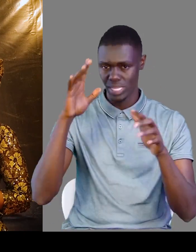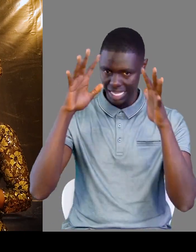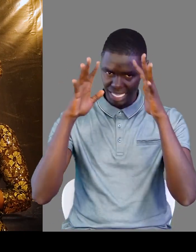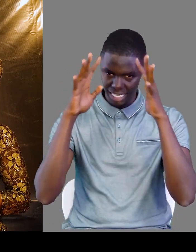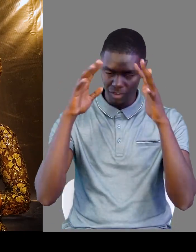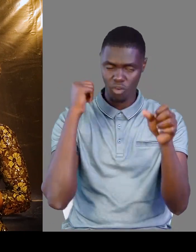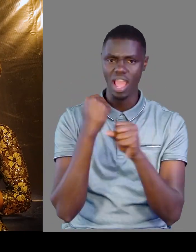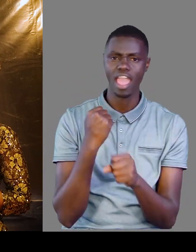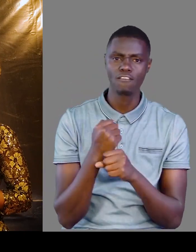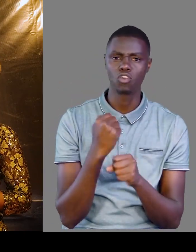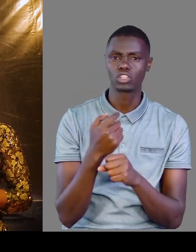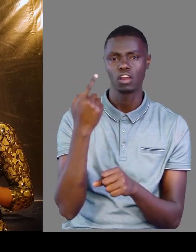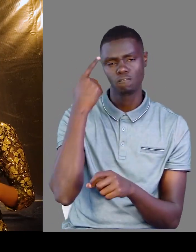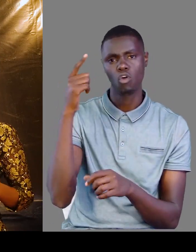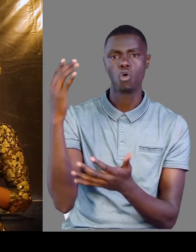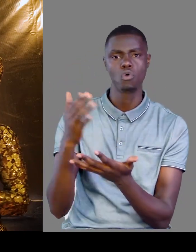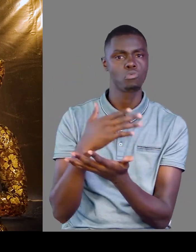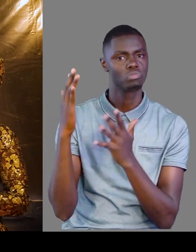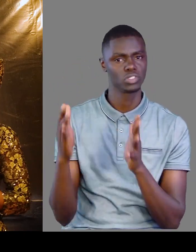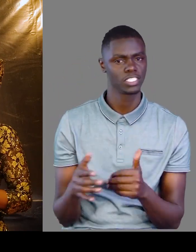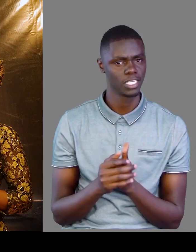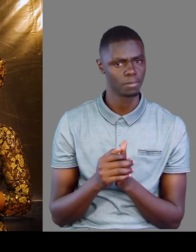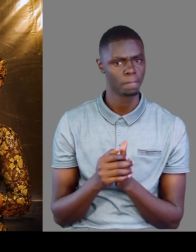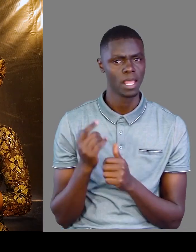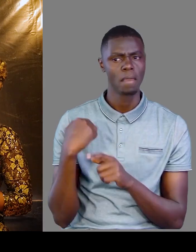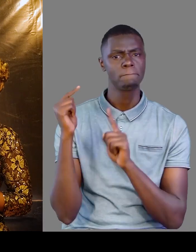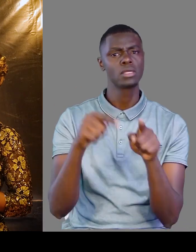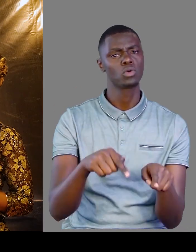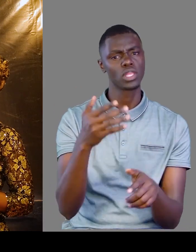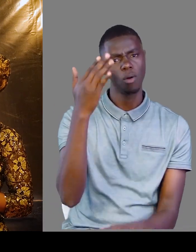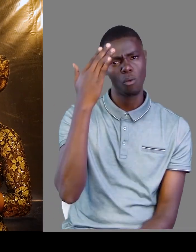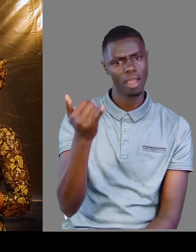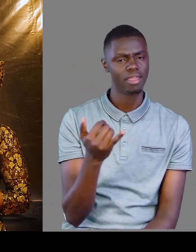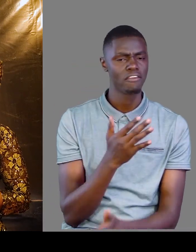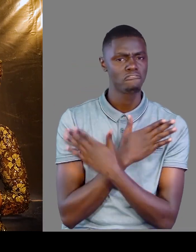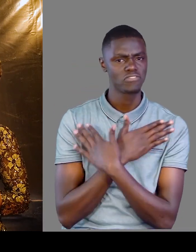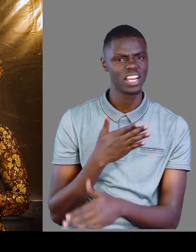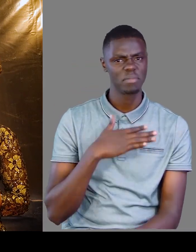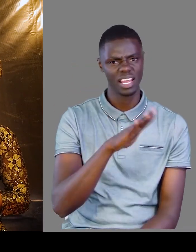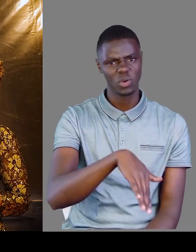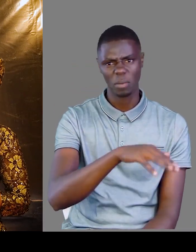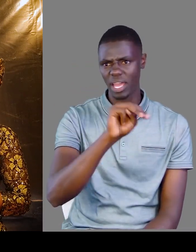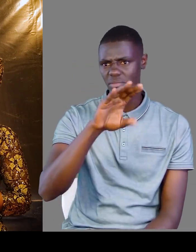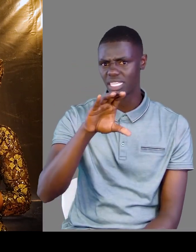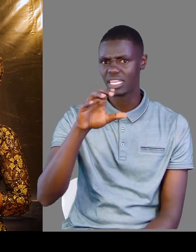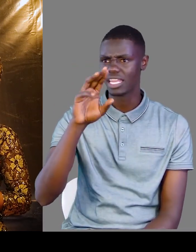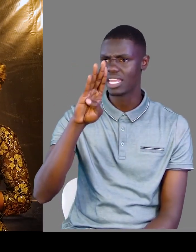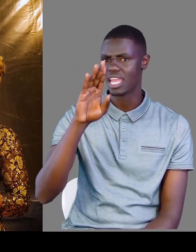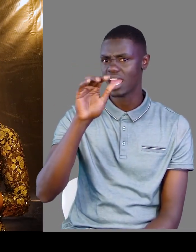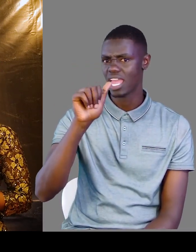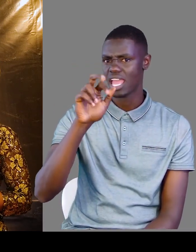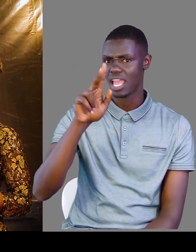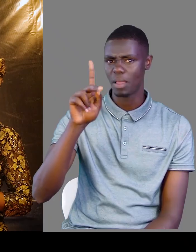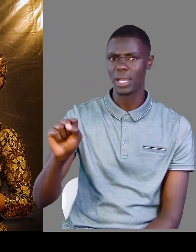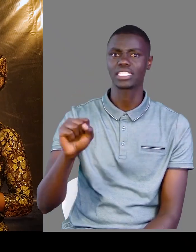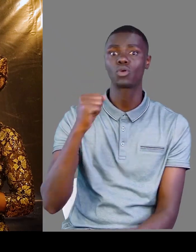efforts za wasanii. Sawa, lakini nimekuja hapa kwa sababu rafiki yangu alikuwa hapa, MC Paps, alikuwa akifanya na sisi katika